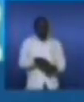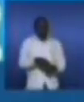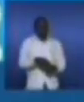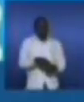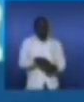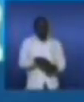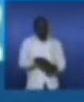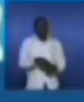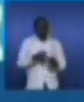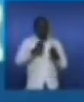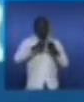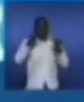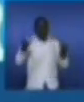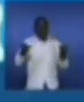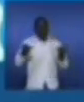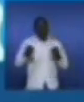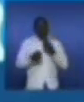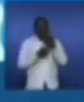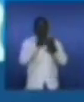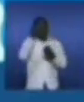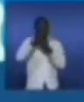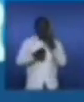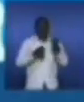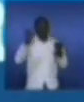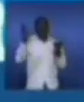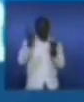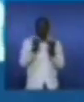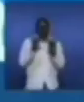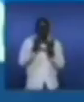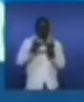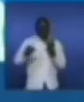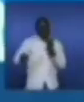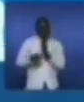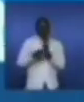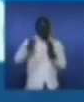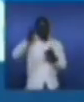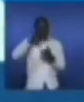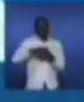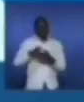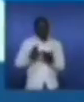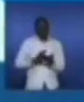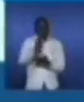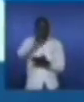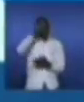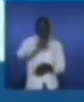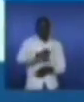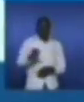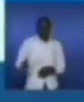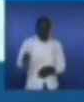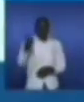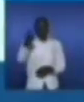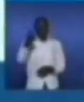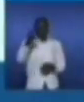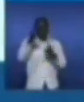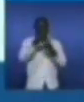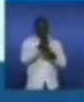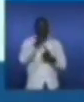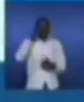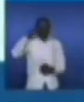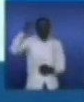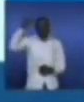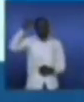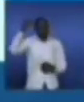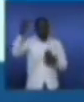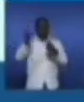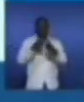Les journées scientifiques de l'école doctorale sciences et technologies de l'université de Ouagadougou se tiennent depuis hier. Cette première édition